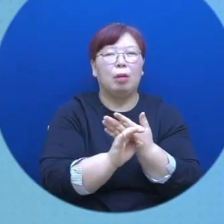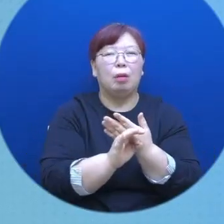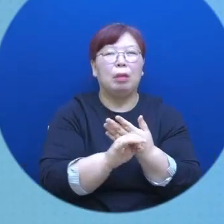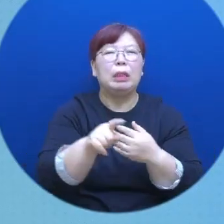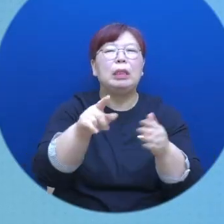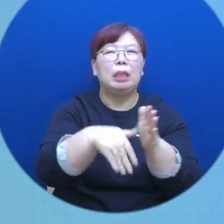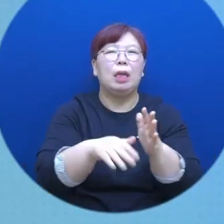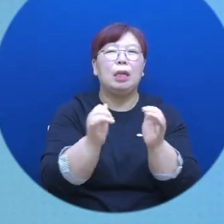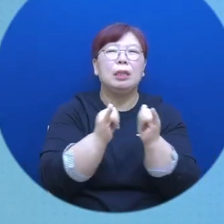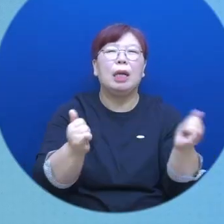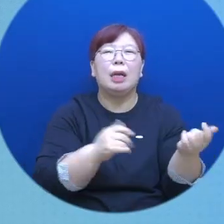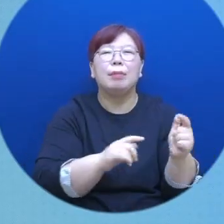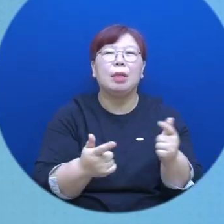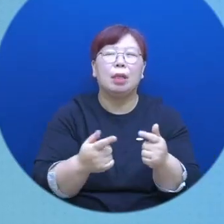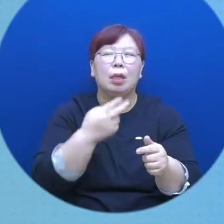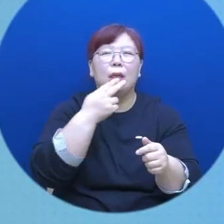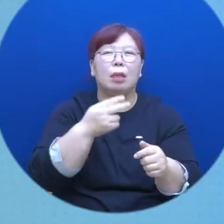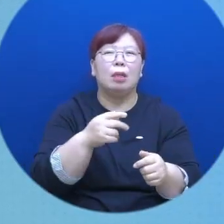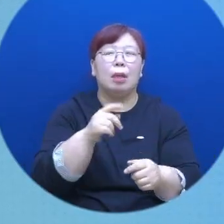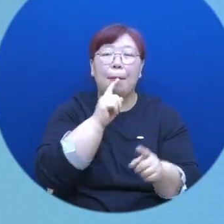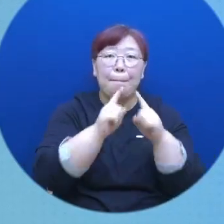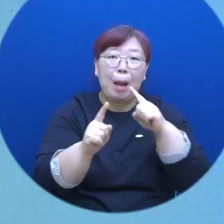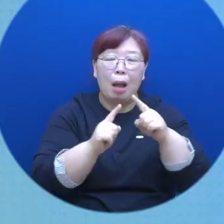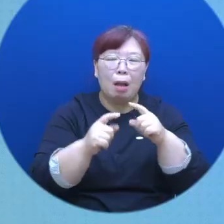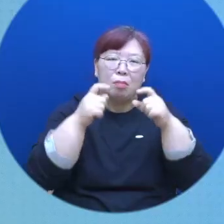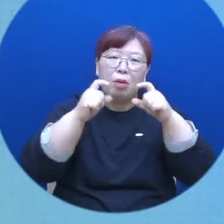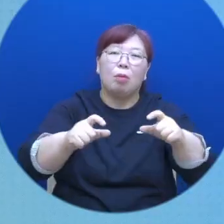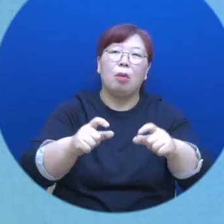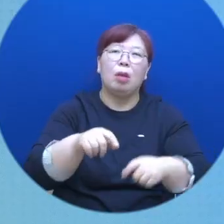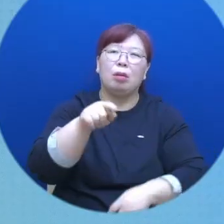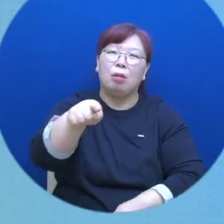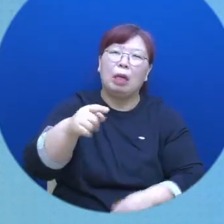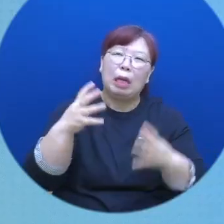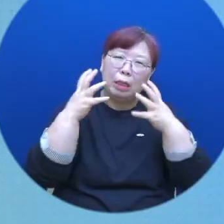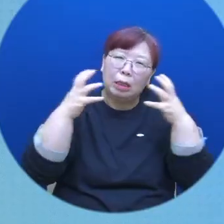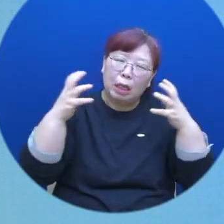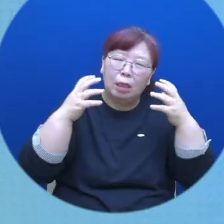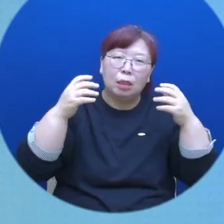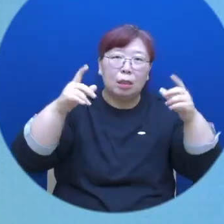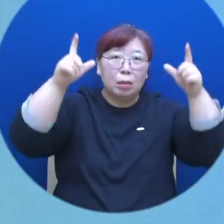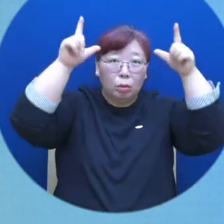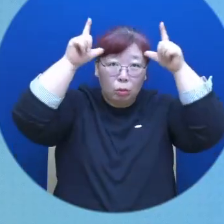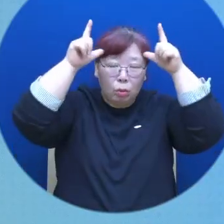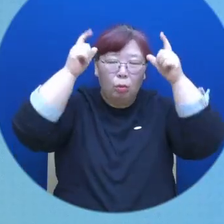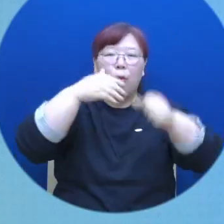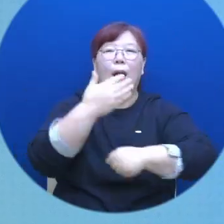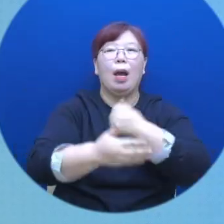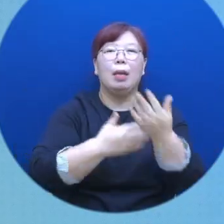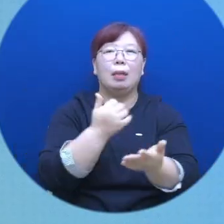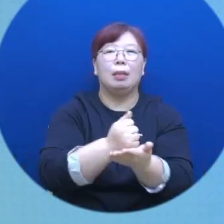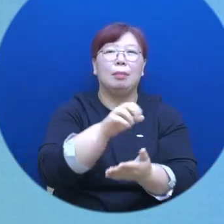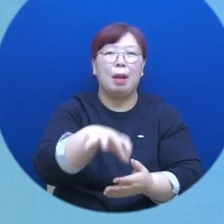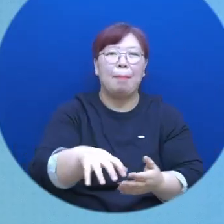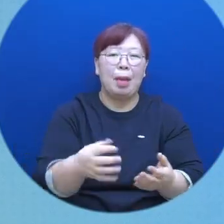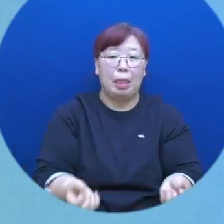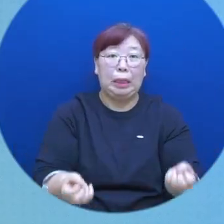사람들에게 어떤 경고합니까? 너희가 살진 소, 그리고 하나님 앞에 제사를 드리고 있지만